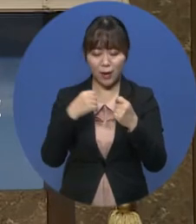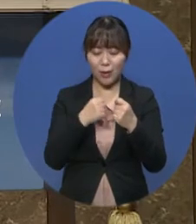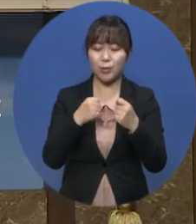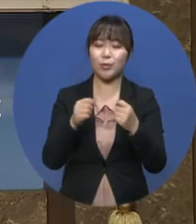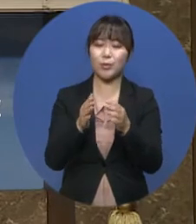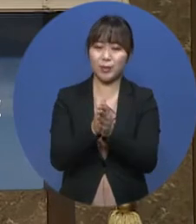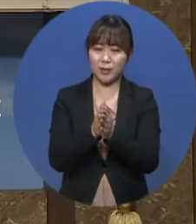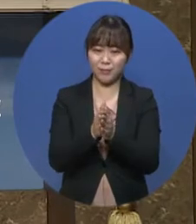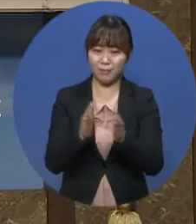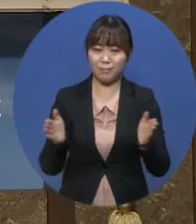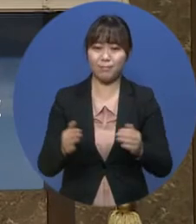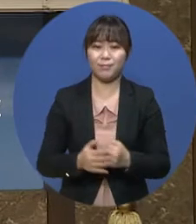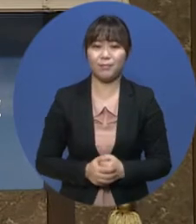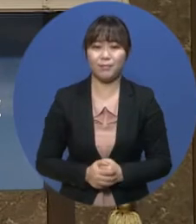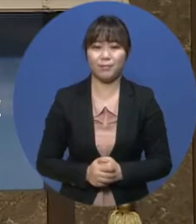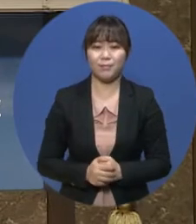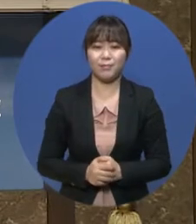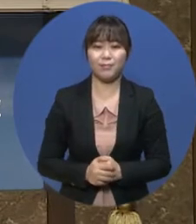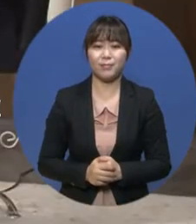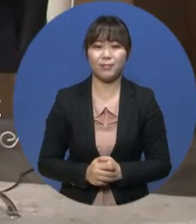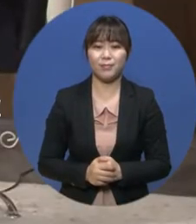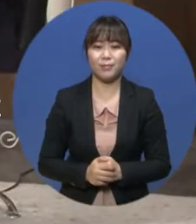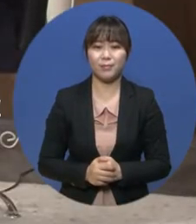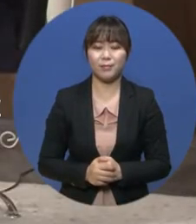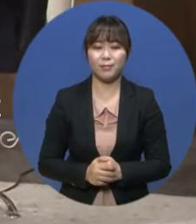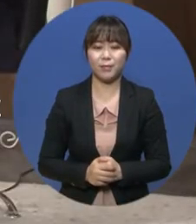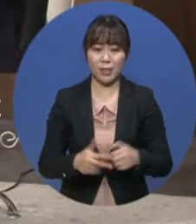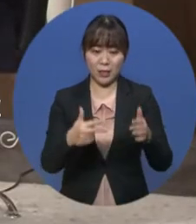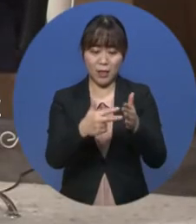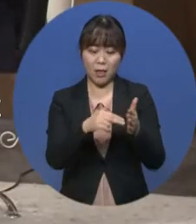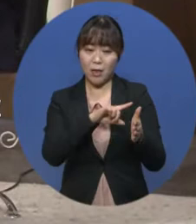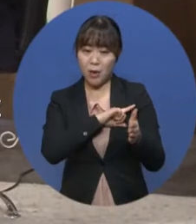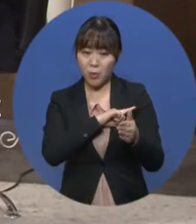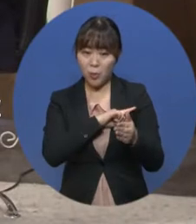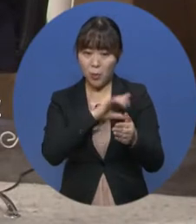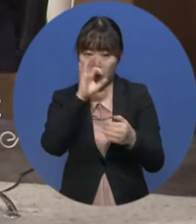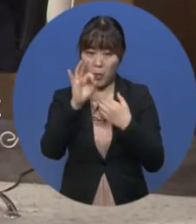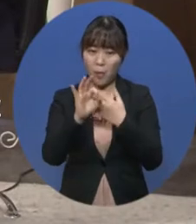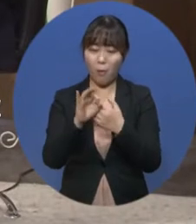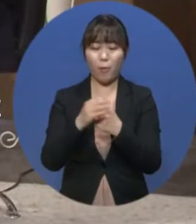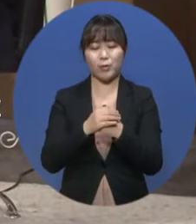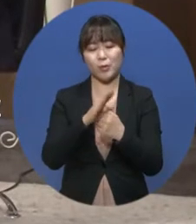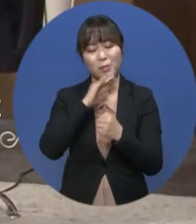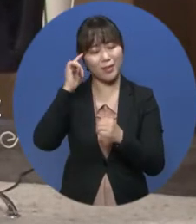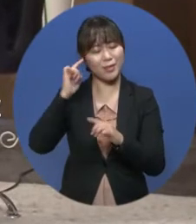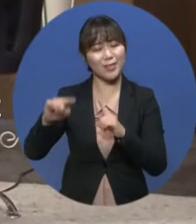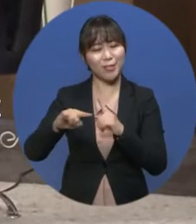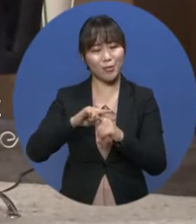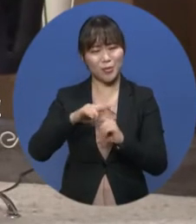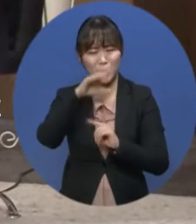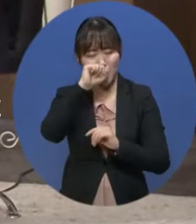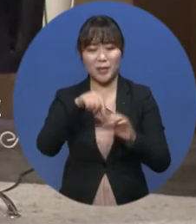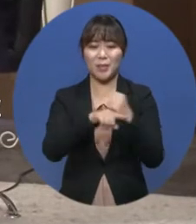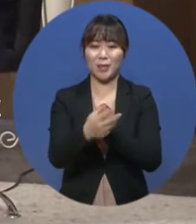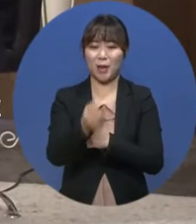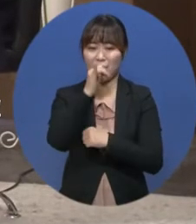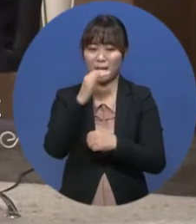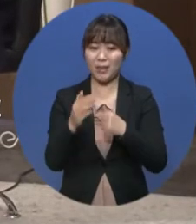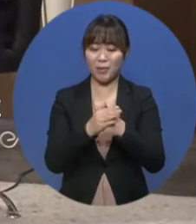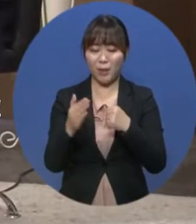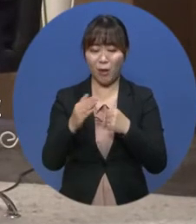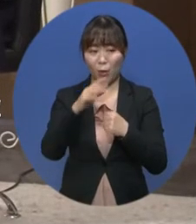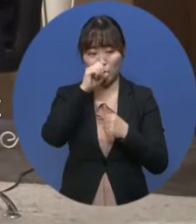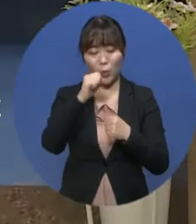갖고 시작을 했습니다 4 왜 재단 명도 저는 상당히 어 긍정적인 의미를 담고 있어서 좋다고